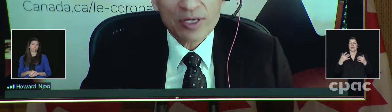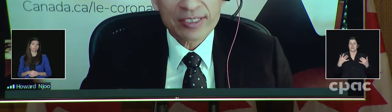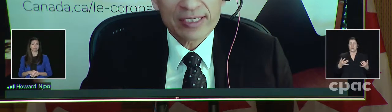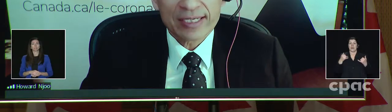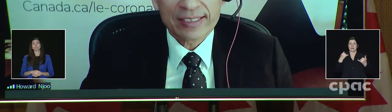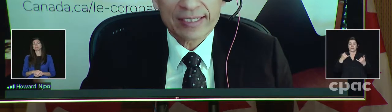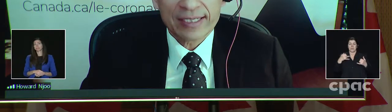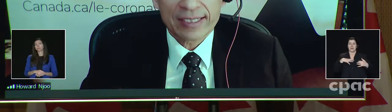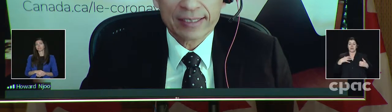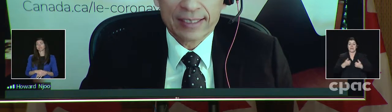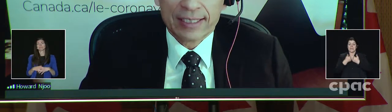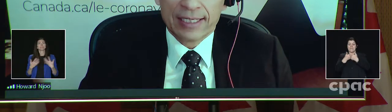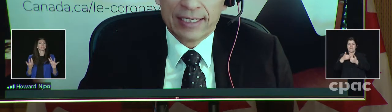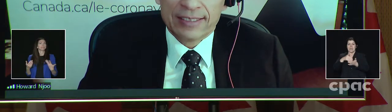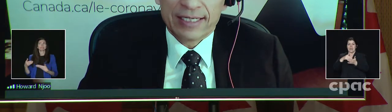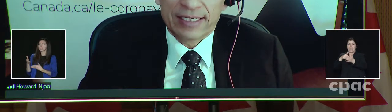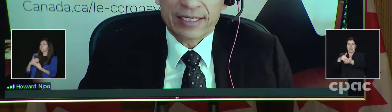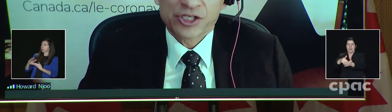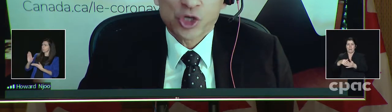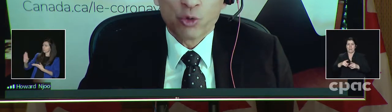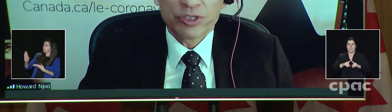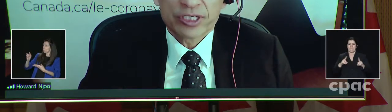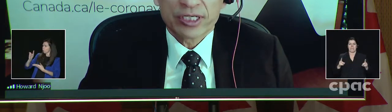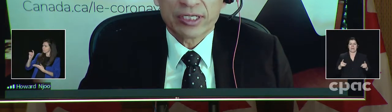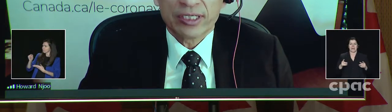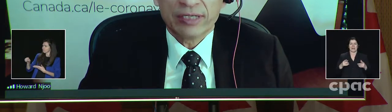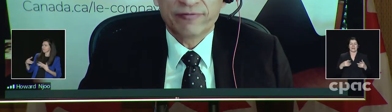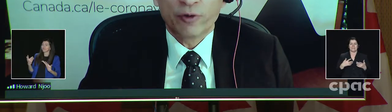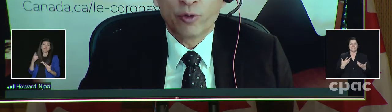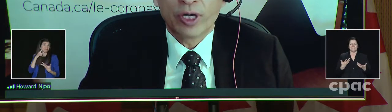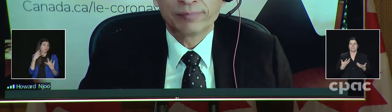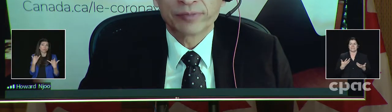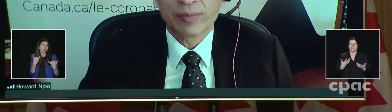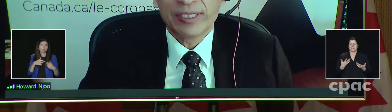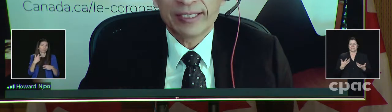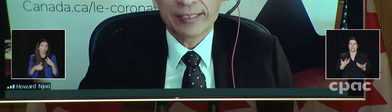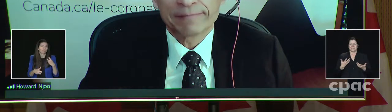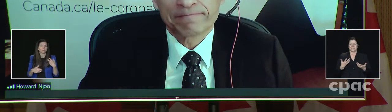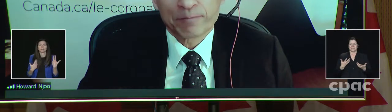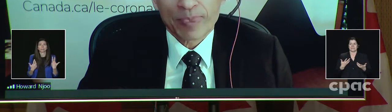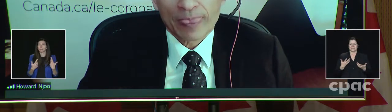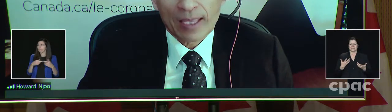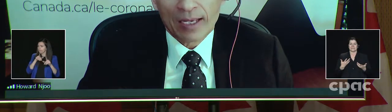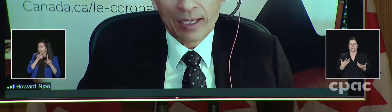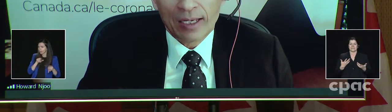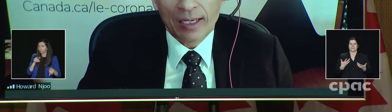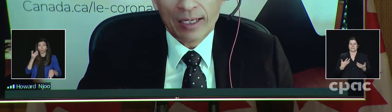je pense que c'est quelque chose qu'il faut,